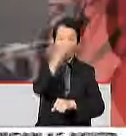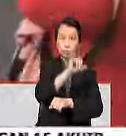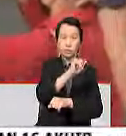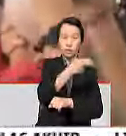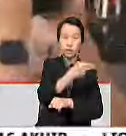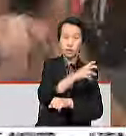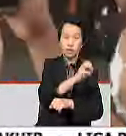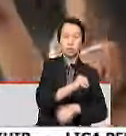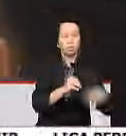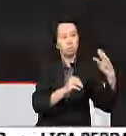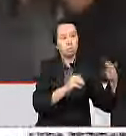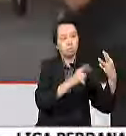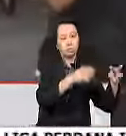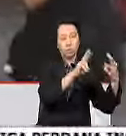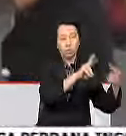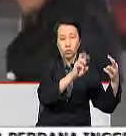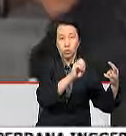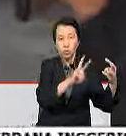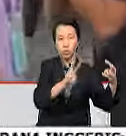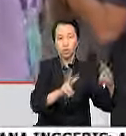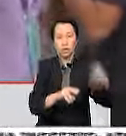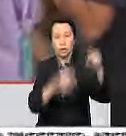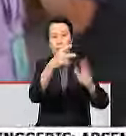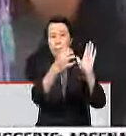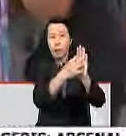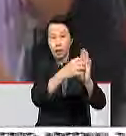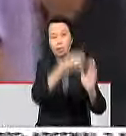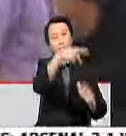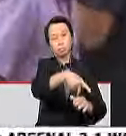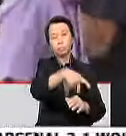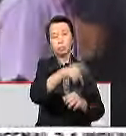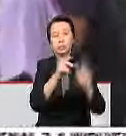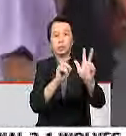dengan 16,422 undi dan calon PAS Zakiah Tukirin